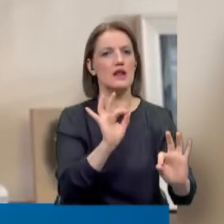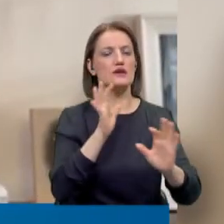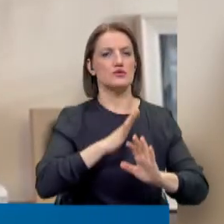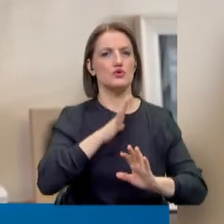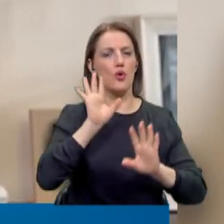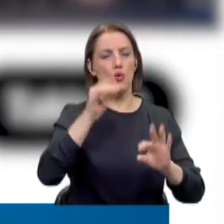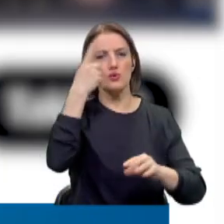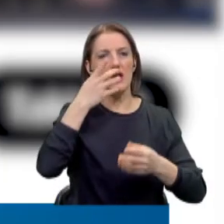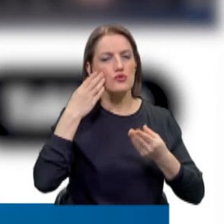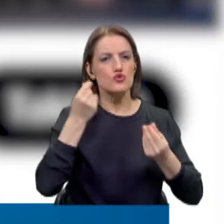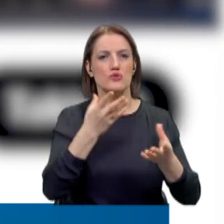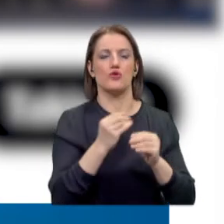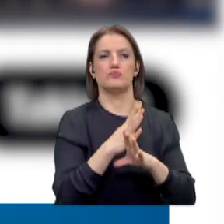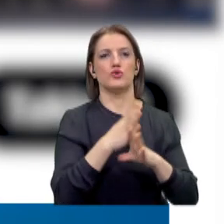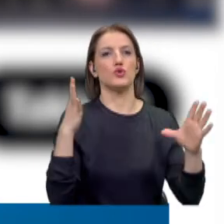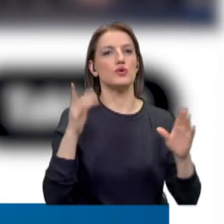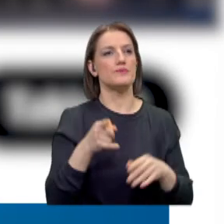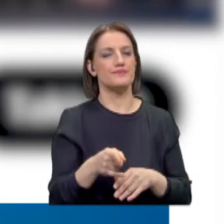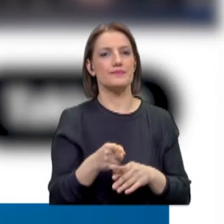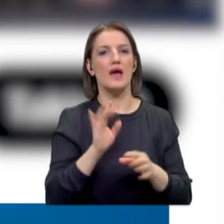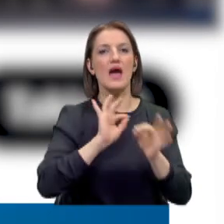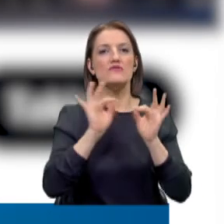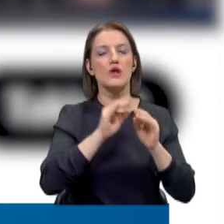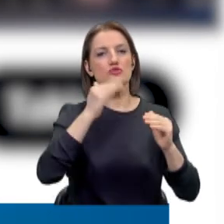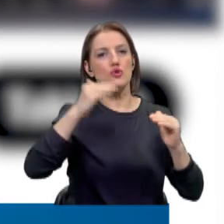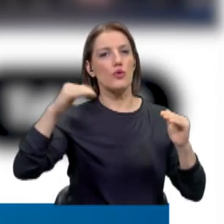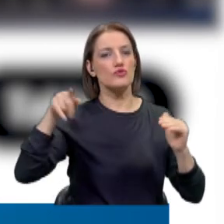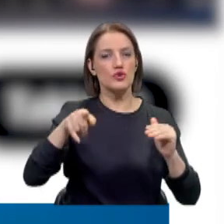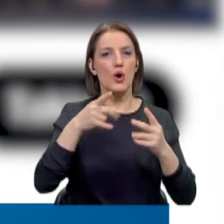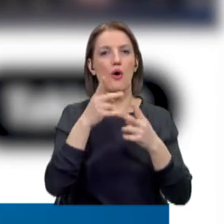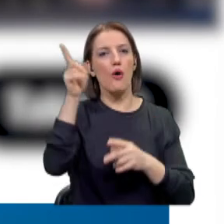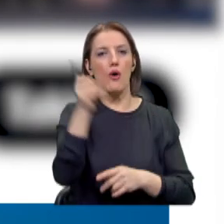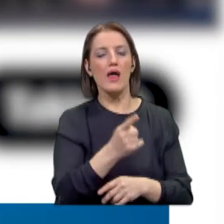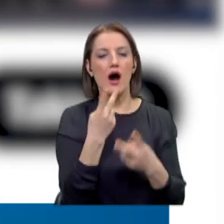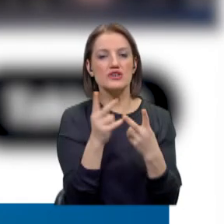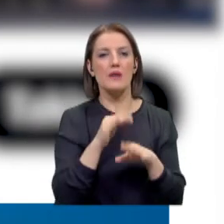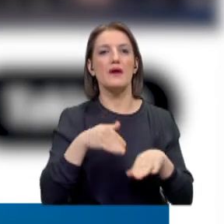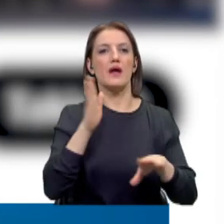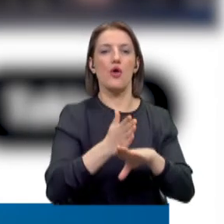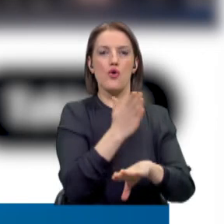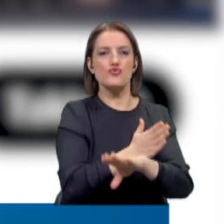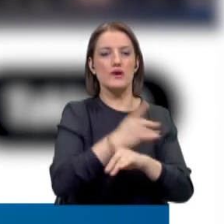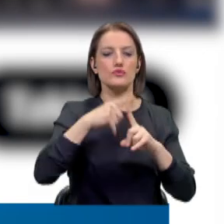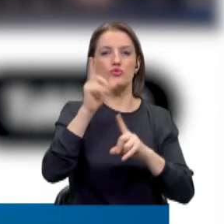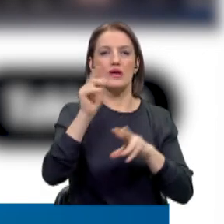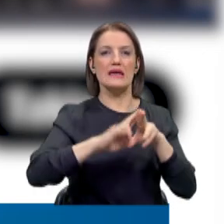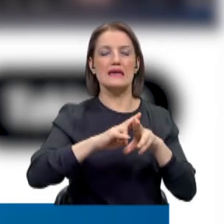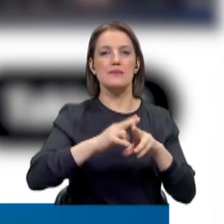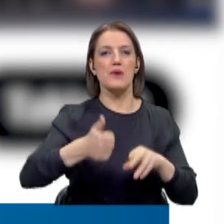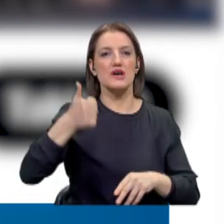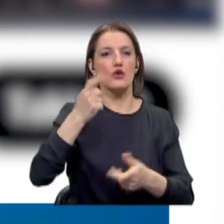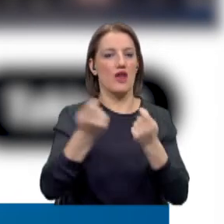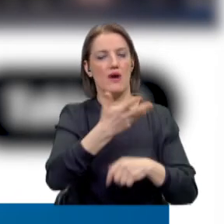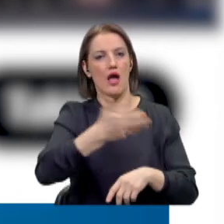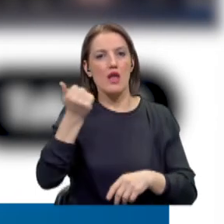onun için şunu da çok büyük adalet bakanı değişiyor enflasyon oranları açıklanmadan evvel Türk başkanı görevden alınıyor sebebini bilen